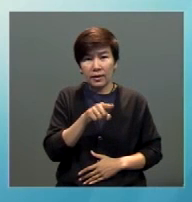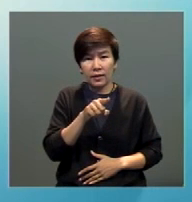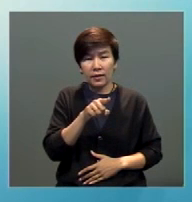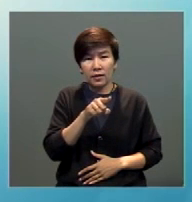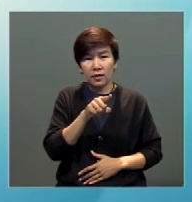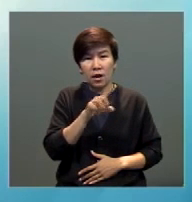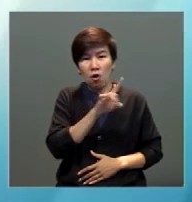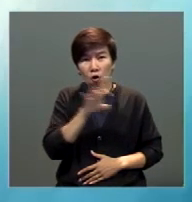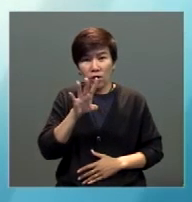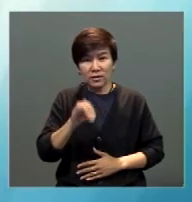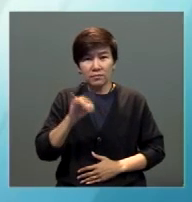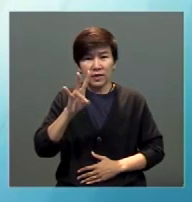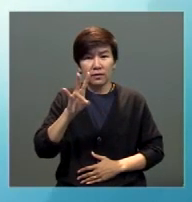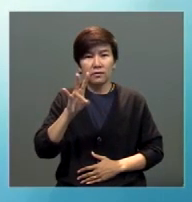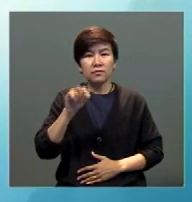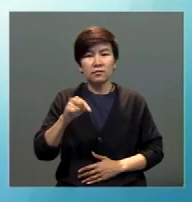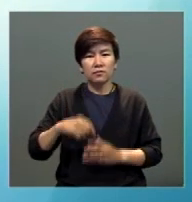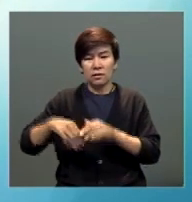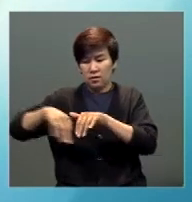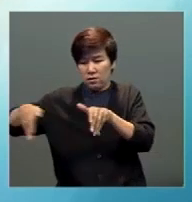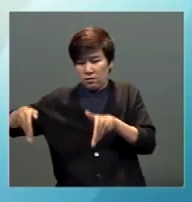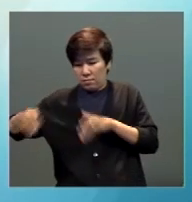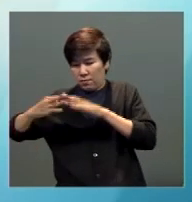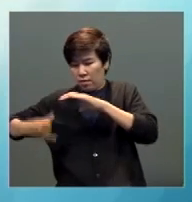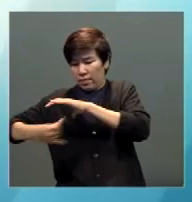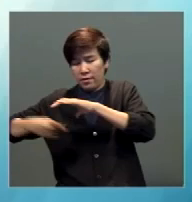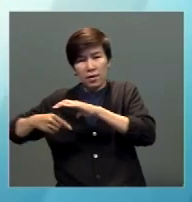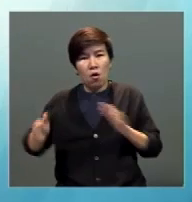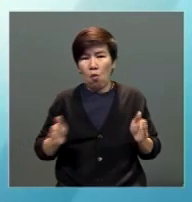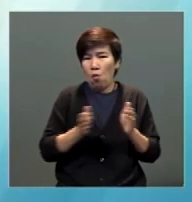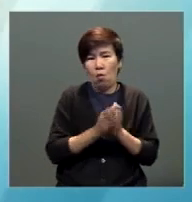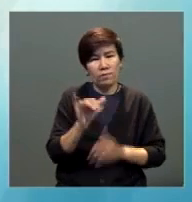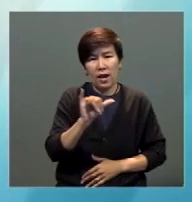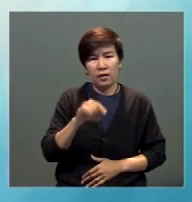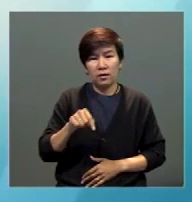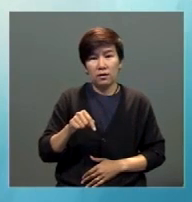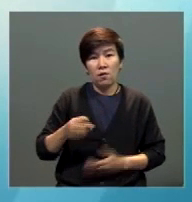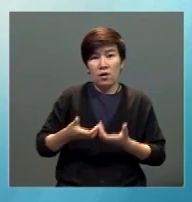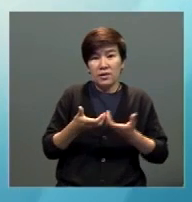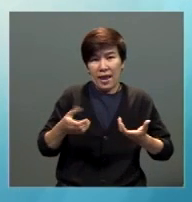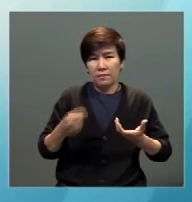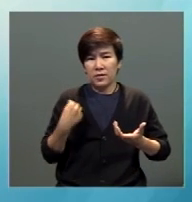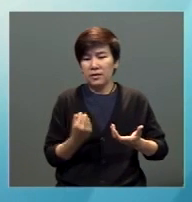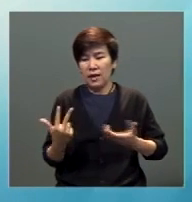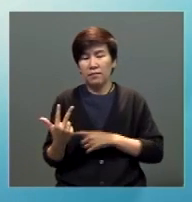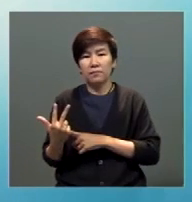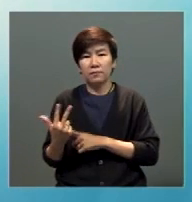1447อันนี้ไม่รวม Stay quarantineนะครับแต่กรณีเหล่านี้มี 3รายนะครับภูเก็ต